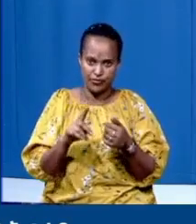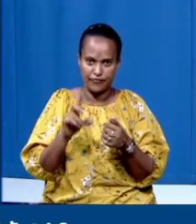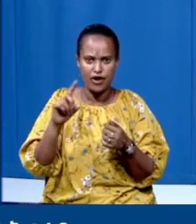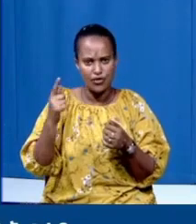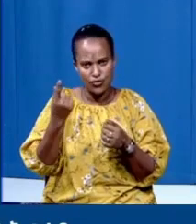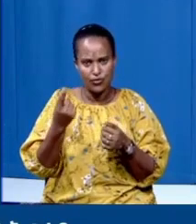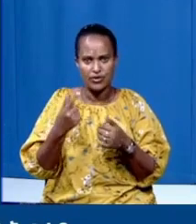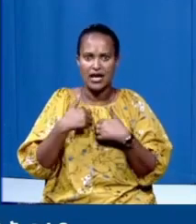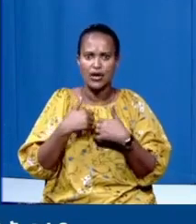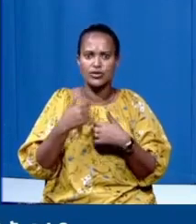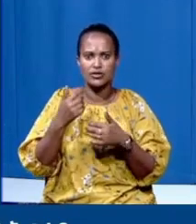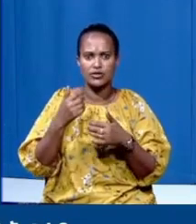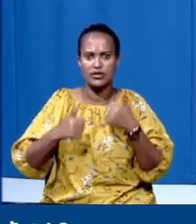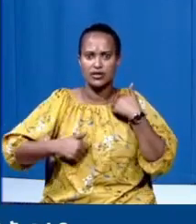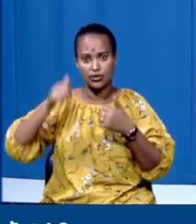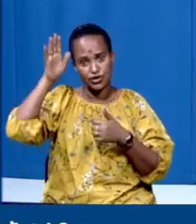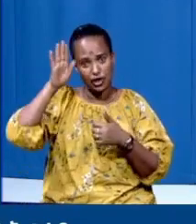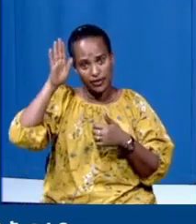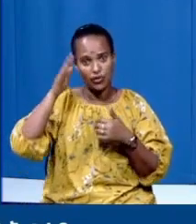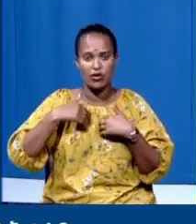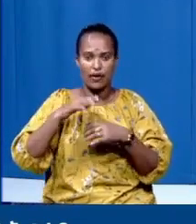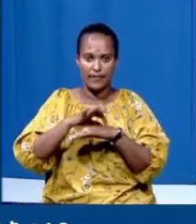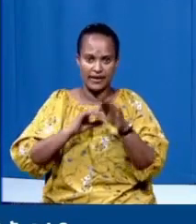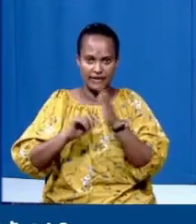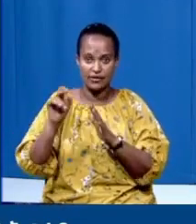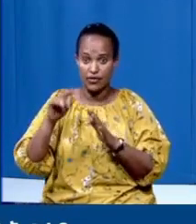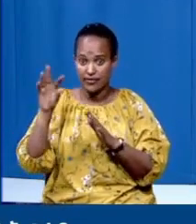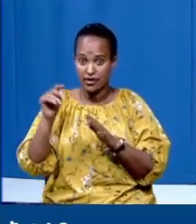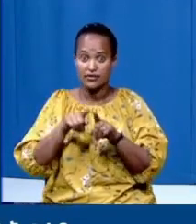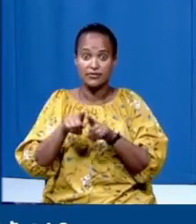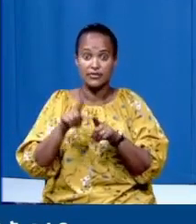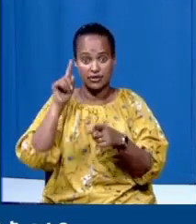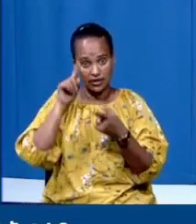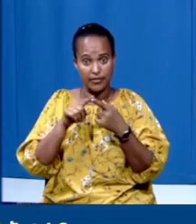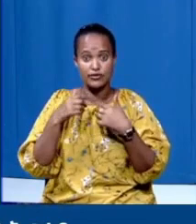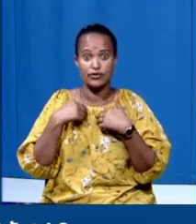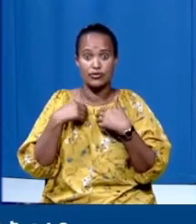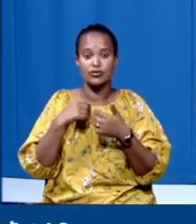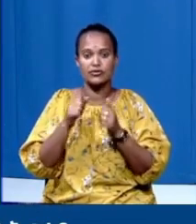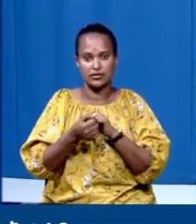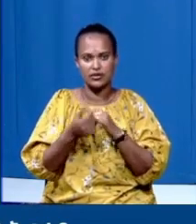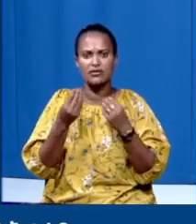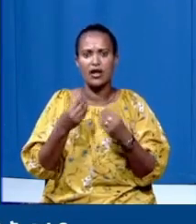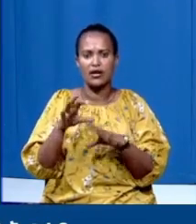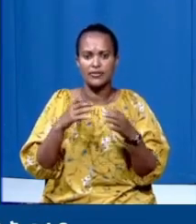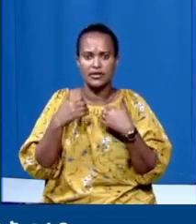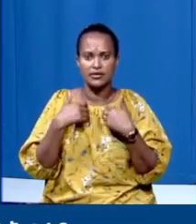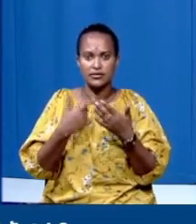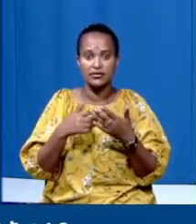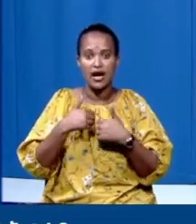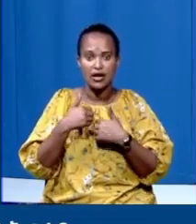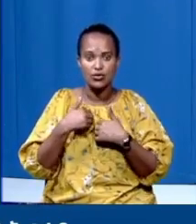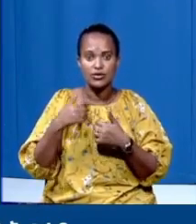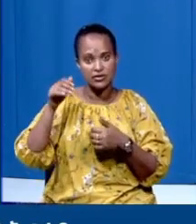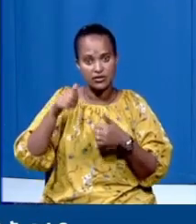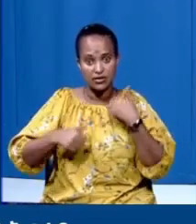ይኹን ኣራዊት ሰራዊት ሻዕብያ ኹን ኩሎም ኣብ መሬት ትግራይ ዘለዉ እዚ ናይ ፕሪቶርያ ስምምዕ ናብ ዕላማ ዘለዎ ክሳ እንታይ ናገብር ዘለና ሕዚ እዚ ኣራዊት ሰራዊት